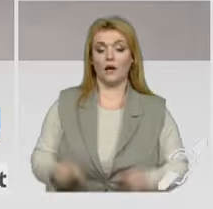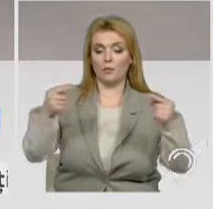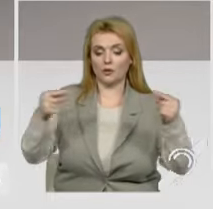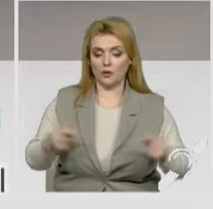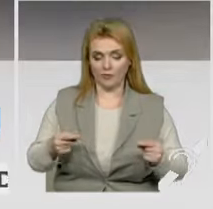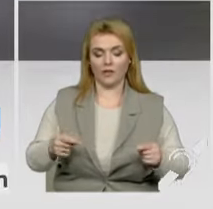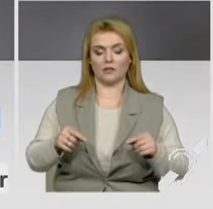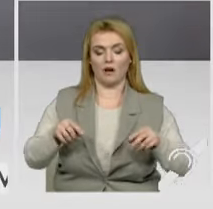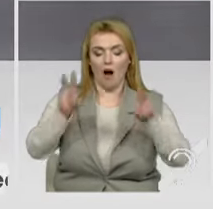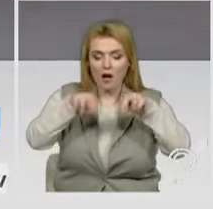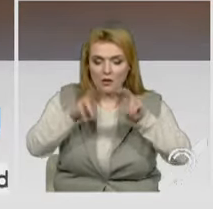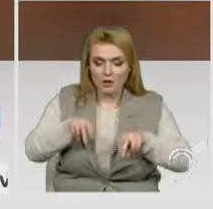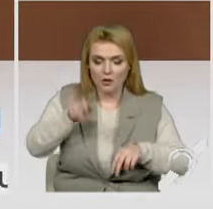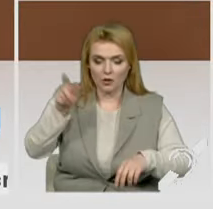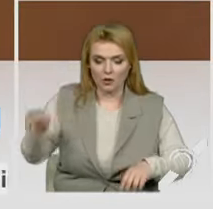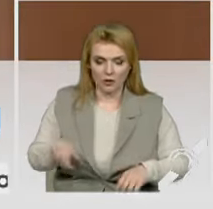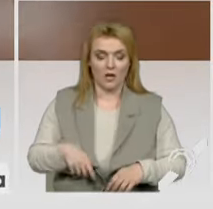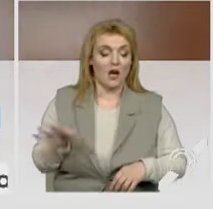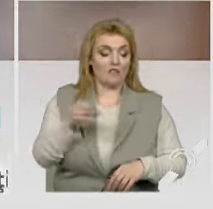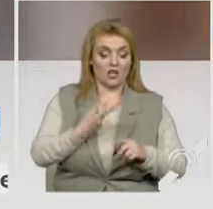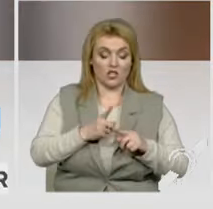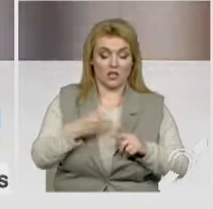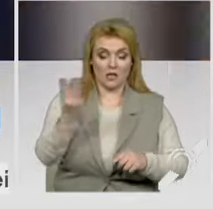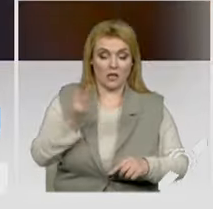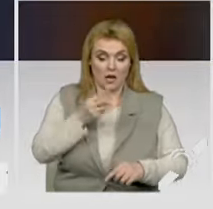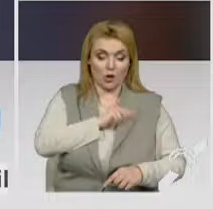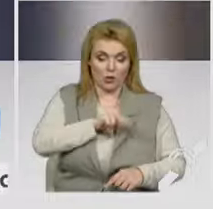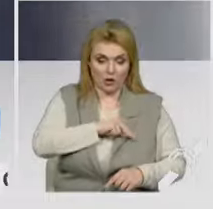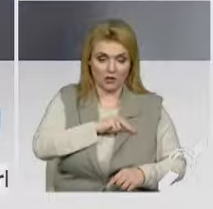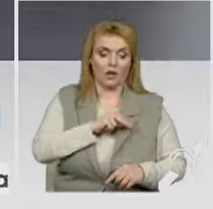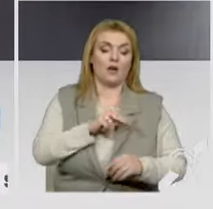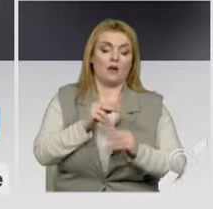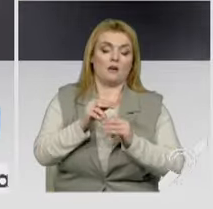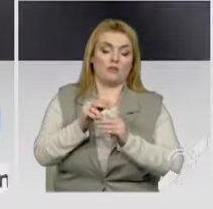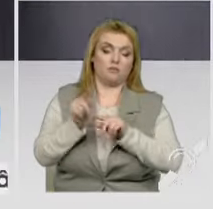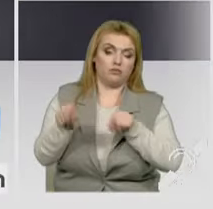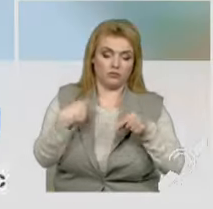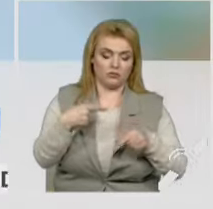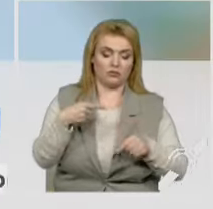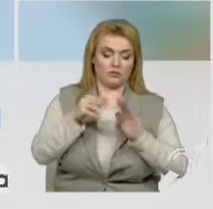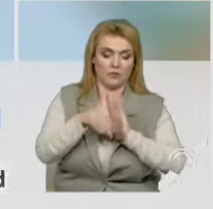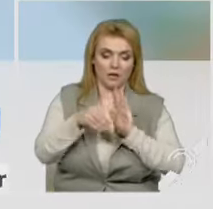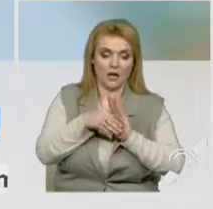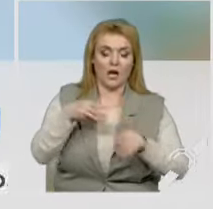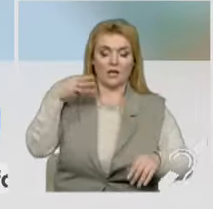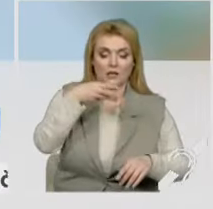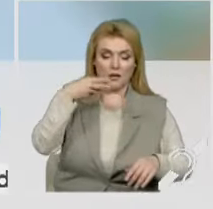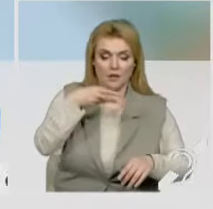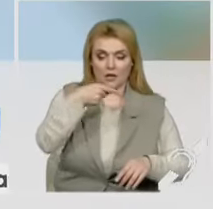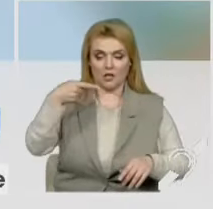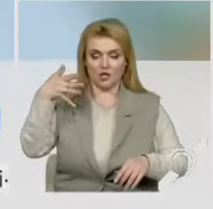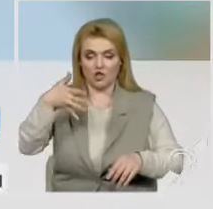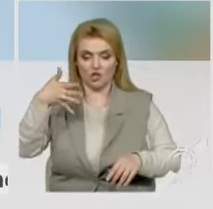Potrivit anchetatorilor, angajații de la mediu cereau de la agenții economici sume cuprinse între 5.000 și 50.000 de lei. În schimb, se angajau